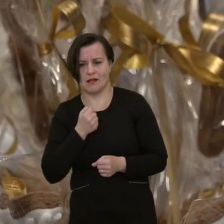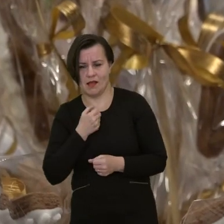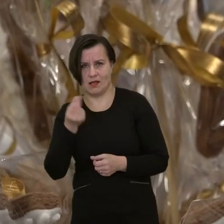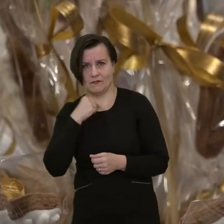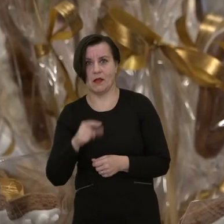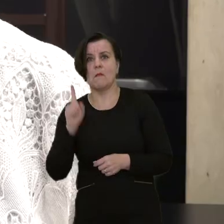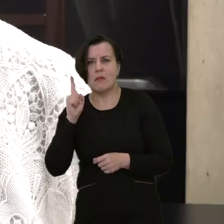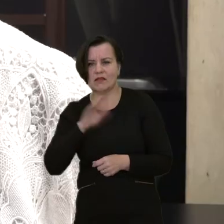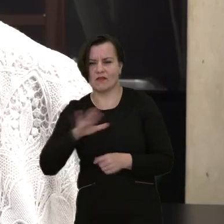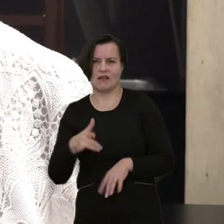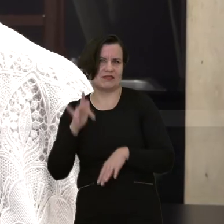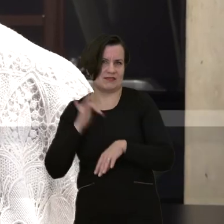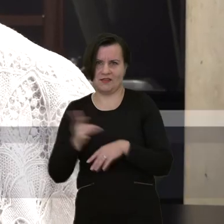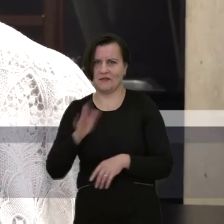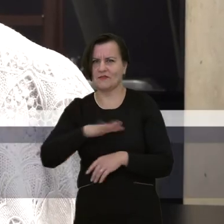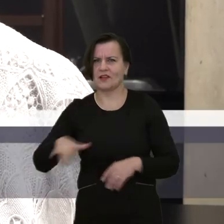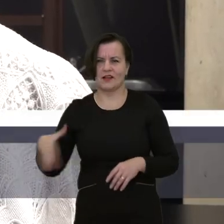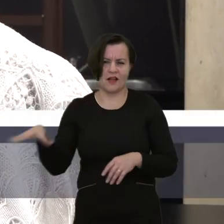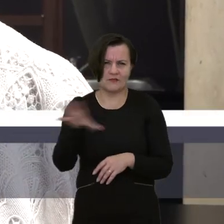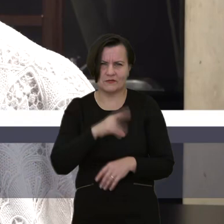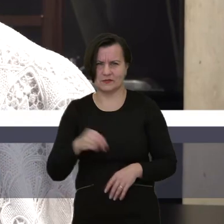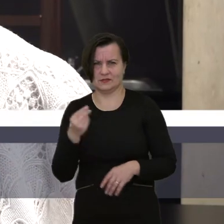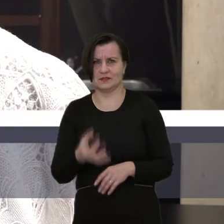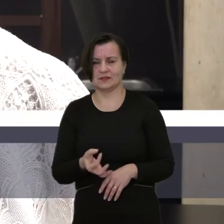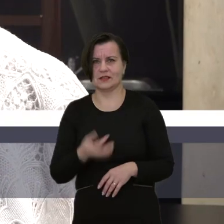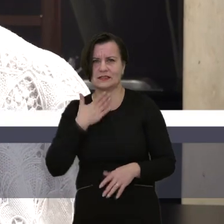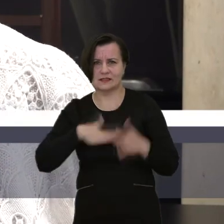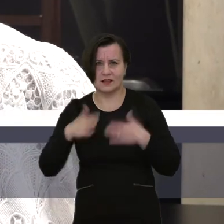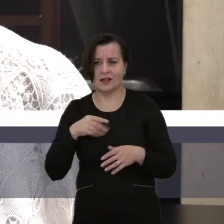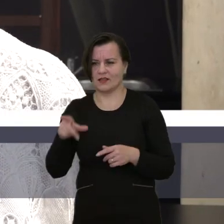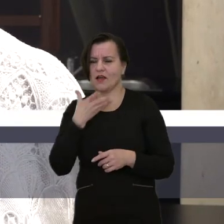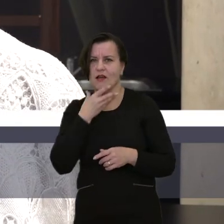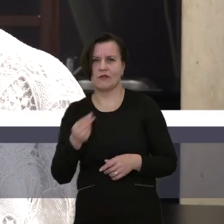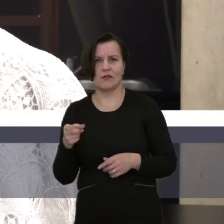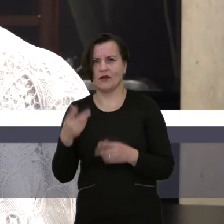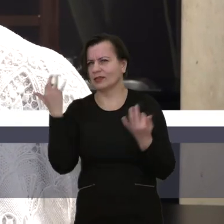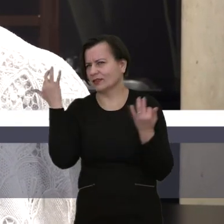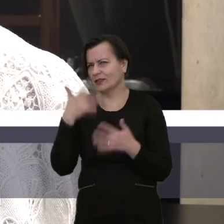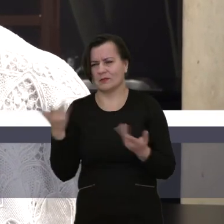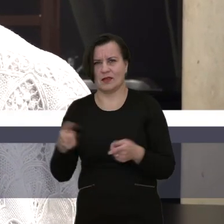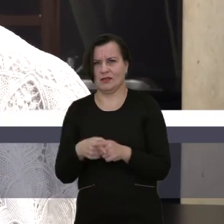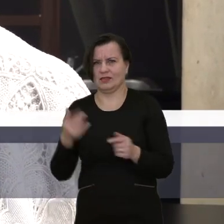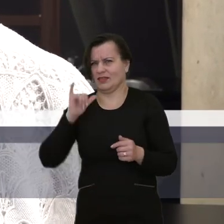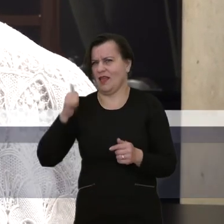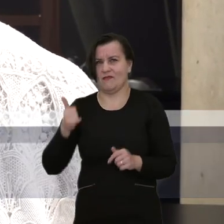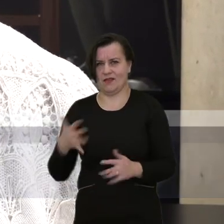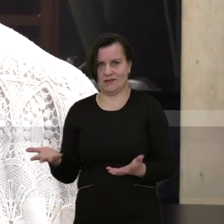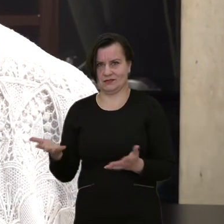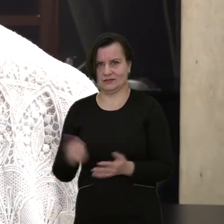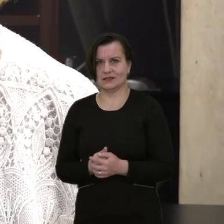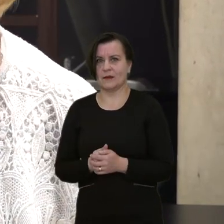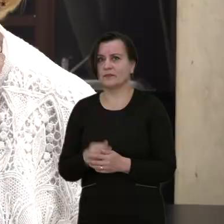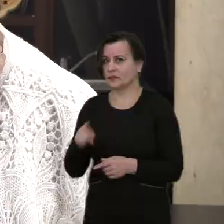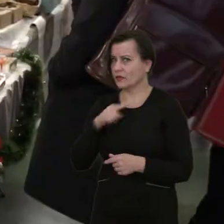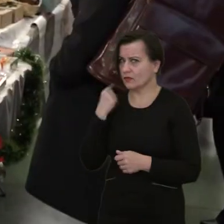vaikai to nejaučia. Vaikam viskas skanu ir jie to grožio paprasčiausiai